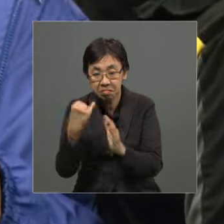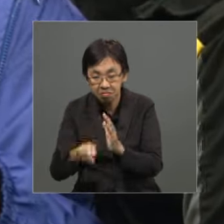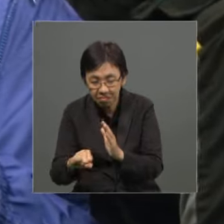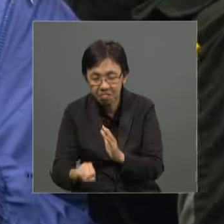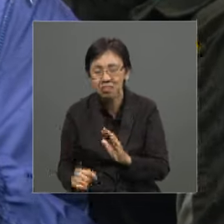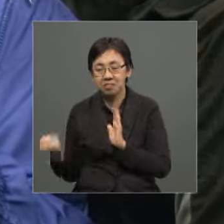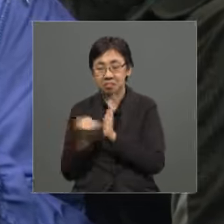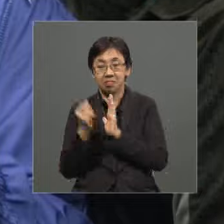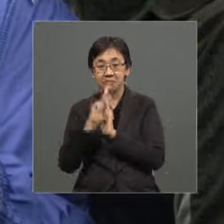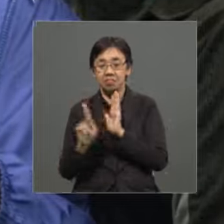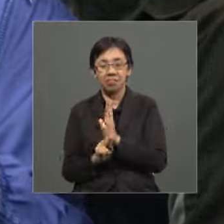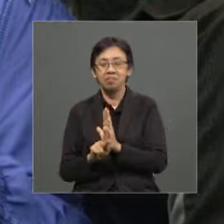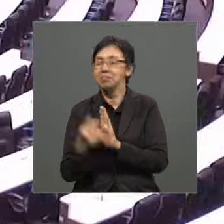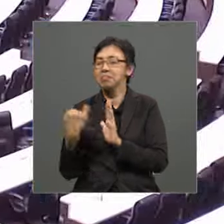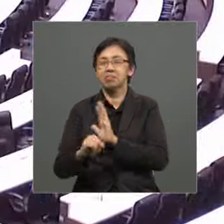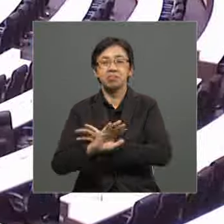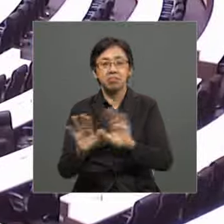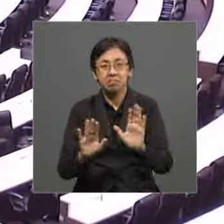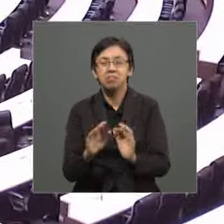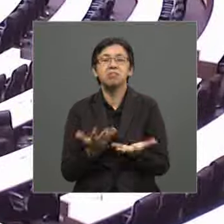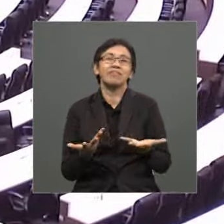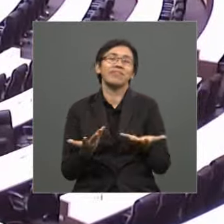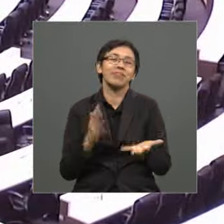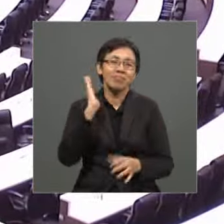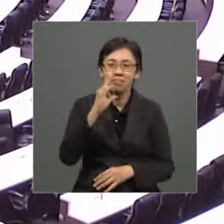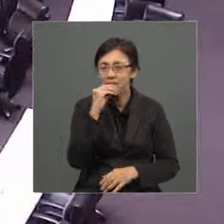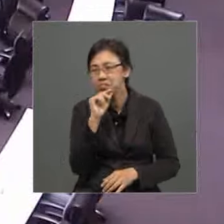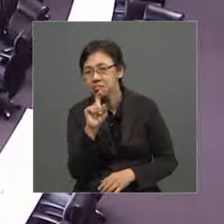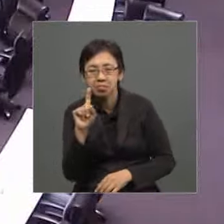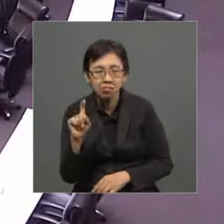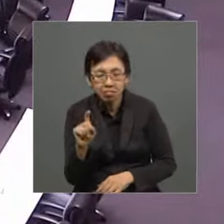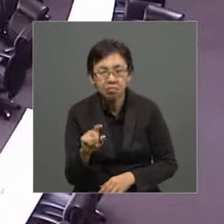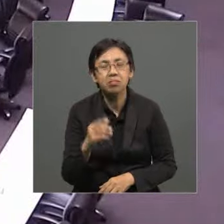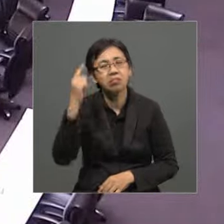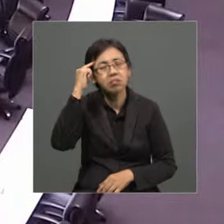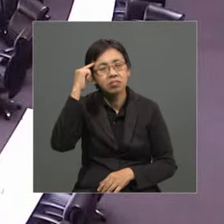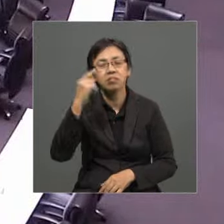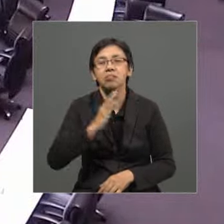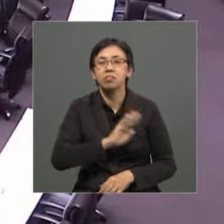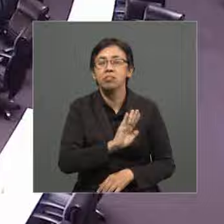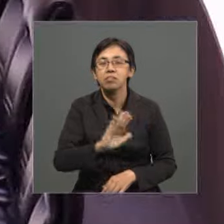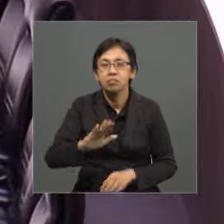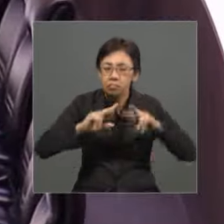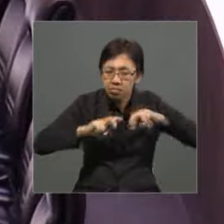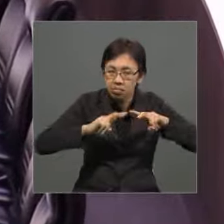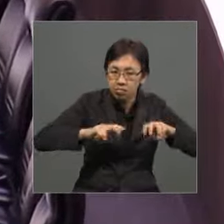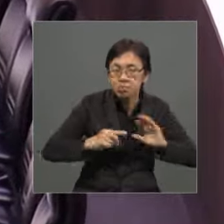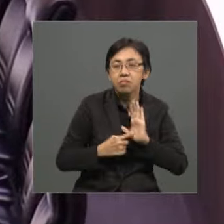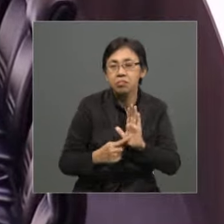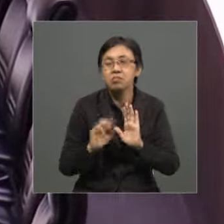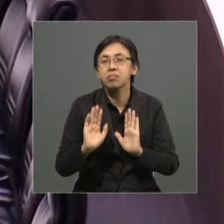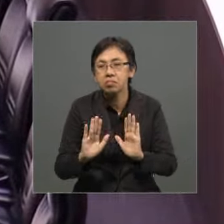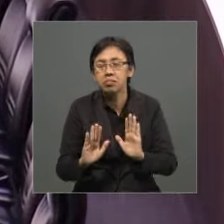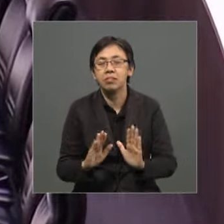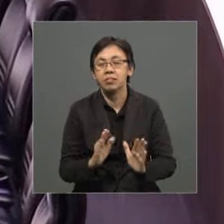ถ้ามองแบบนี้เนี่ยมันก็จะไม่สามารถพูดอะไรกันได้เลยในสังคมซึ่งสิ่งที่พูดเป็นเพียงความคิดเห็นแล้วก็การศึกษาแล้วก็มองว่า